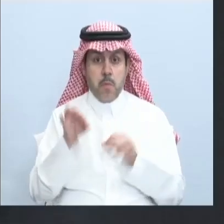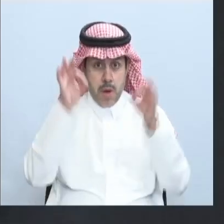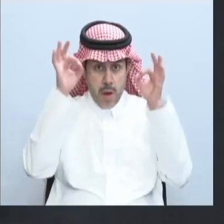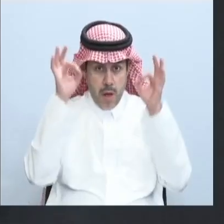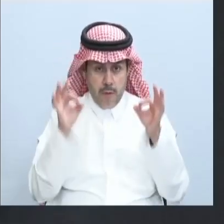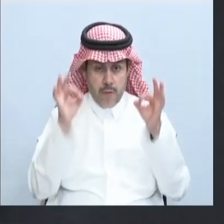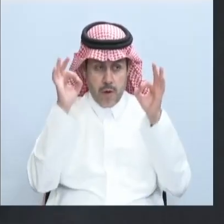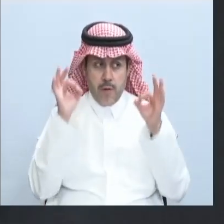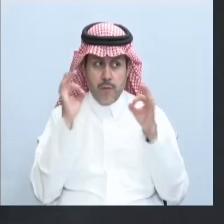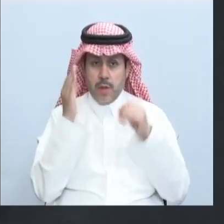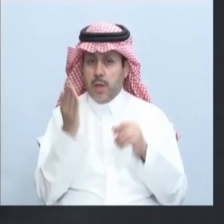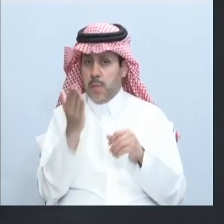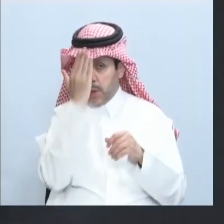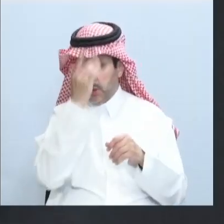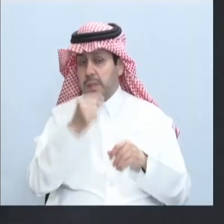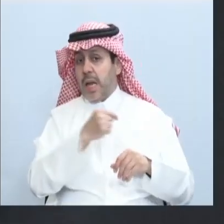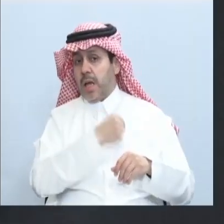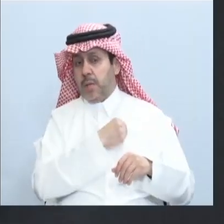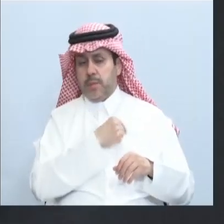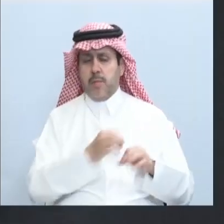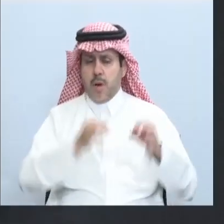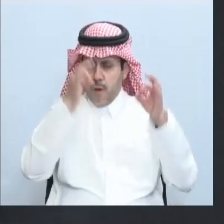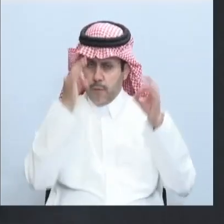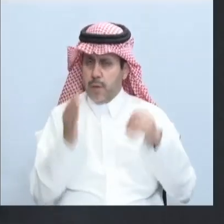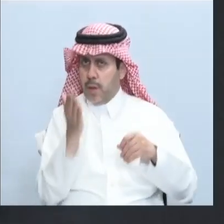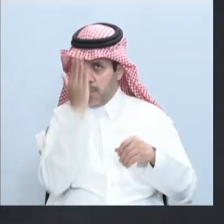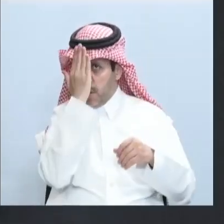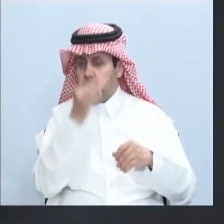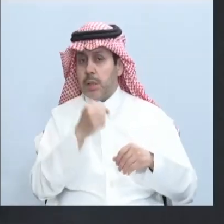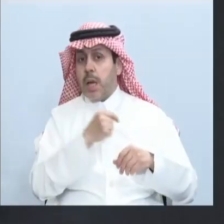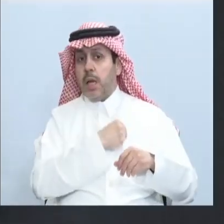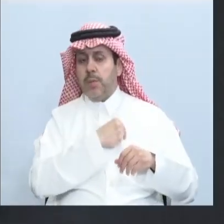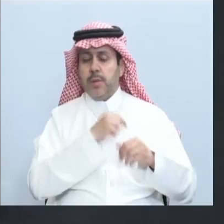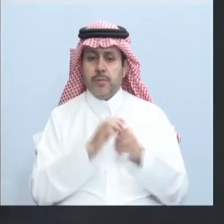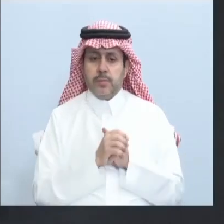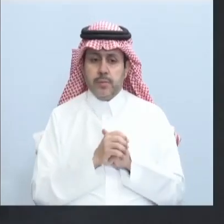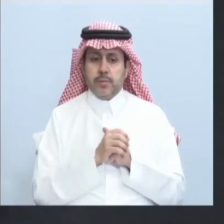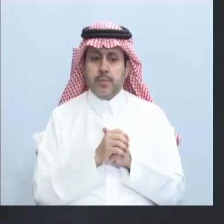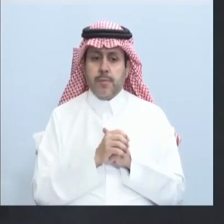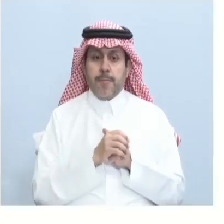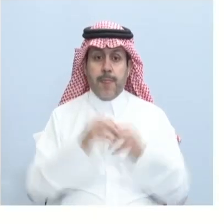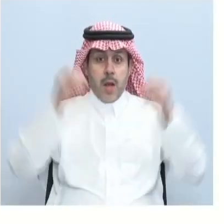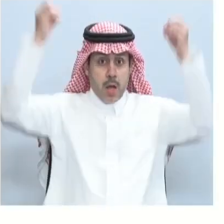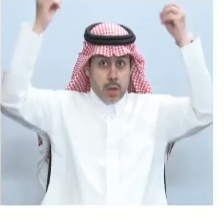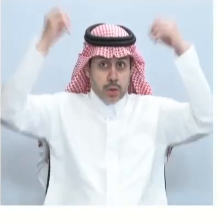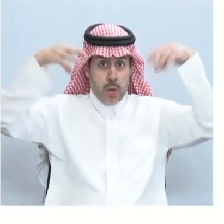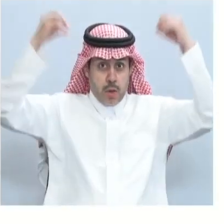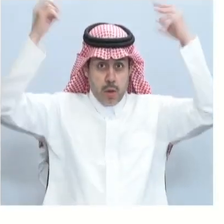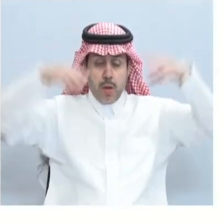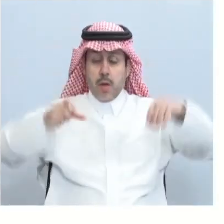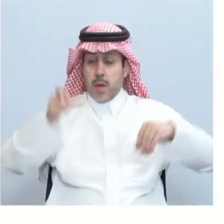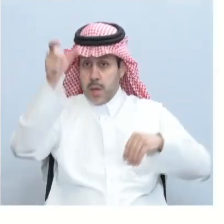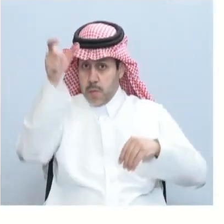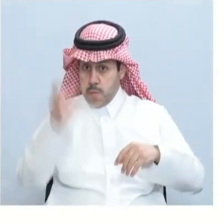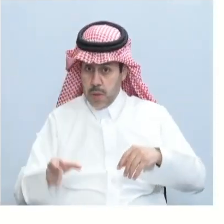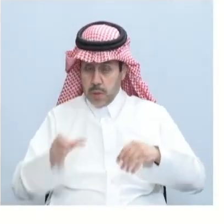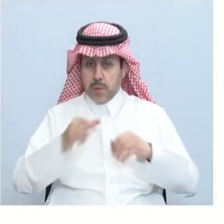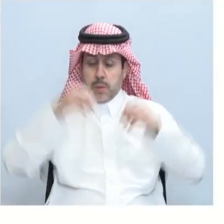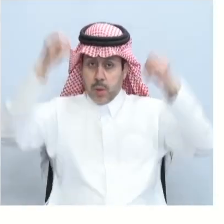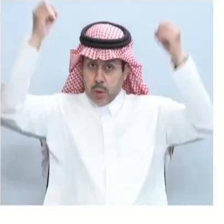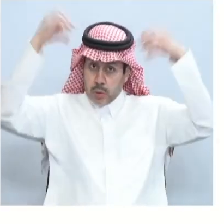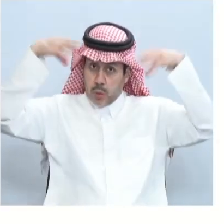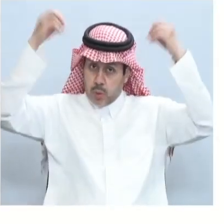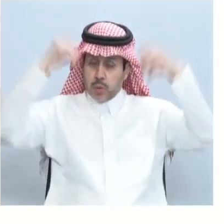العبادات القلبيه من اجل العبادا دا القلبيه ان يرزق الله المرء ماذا